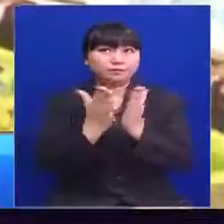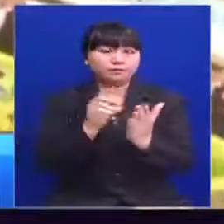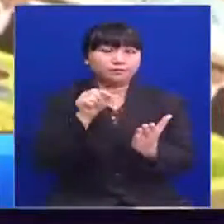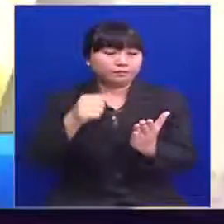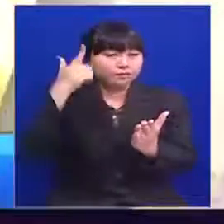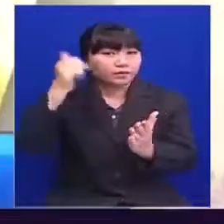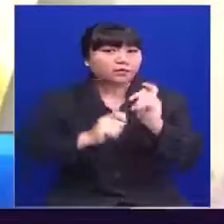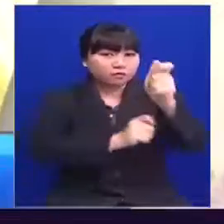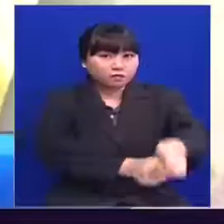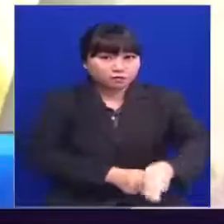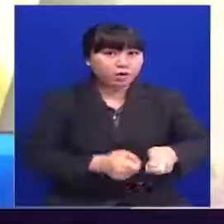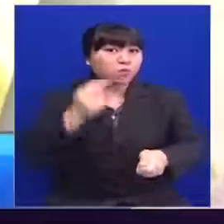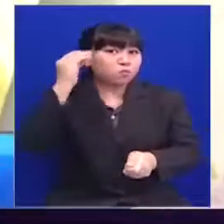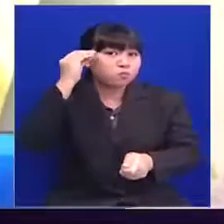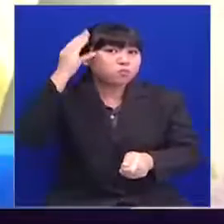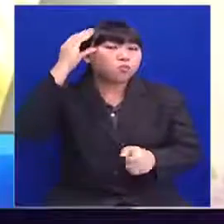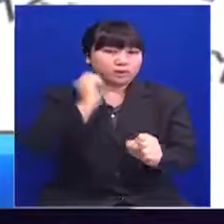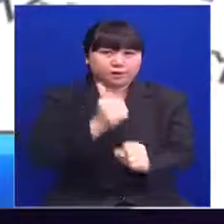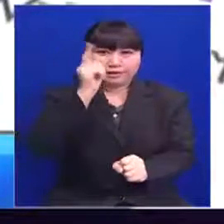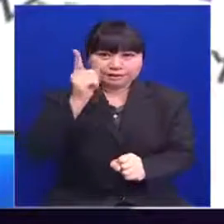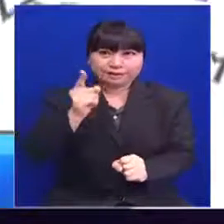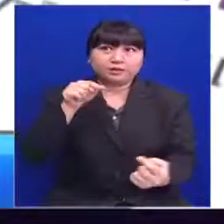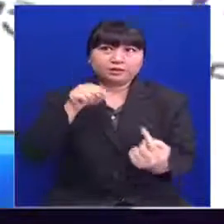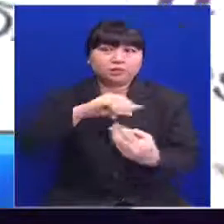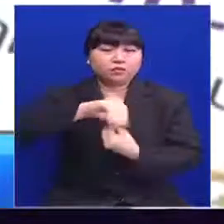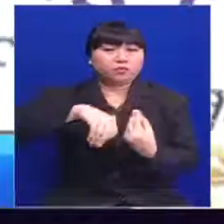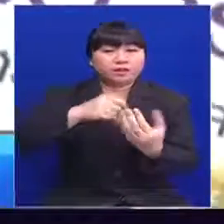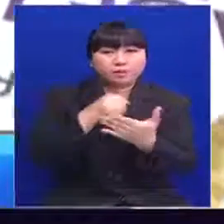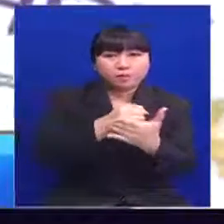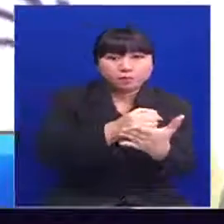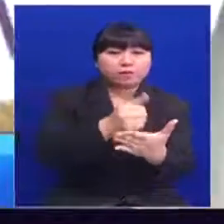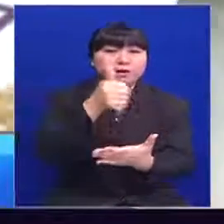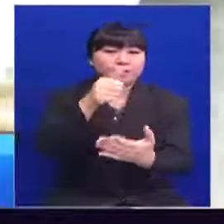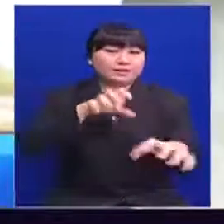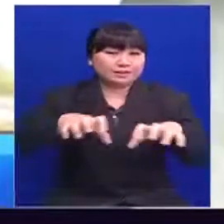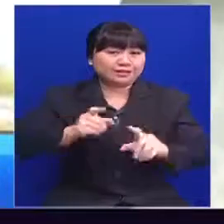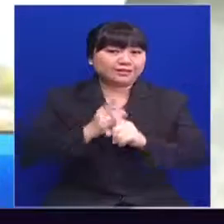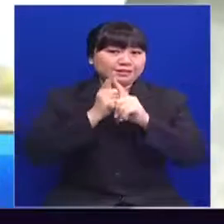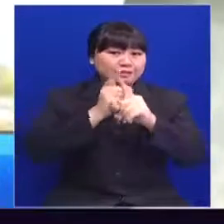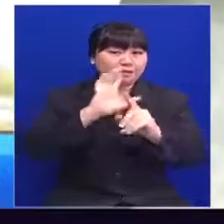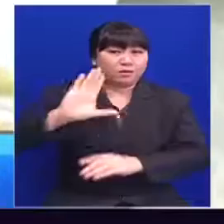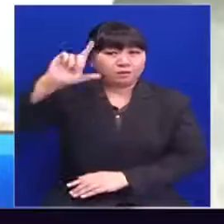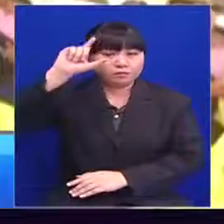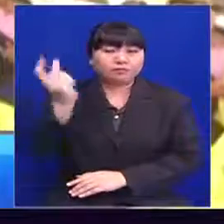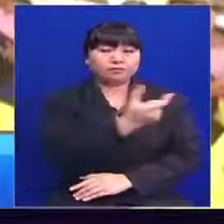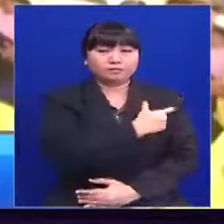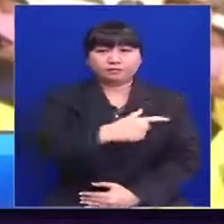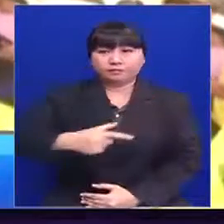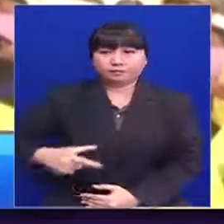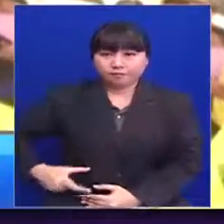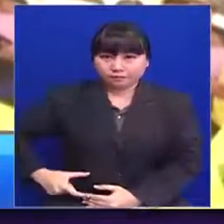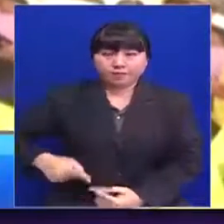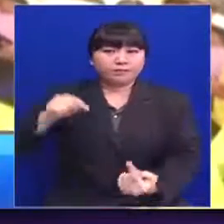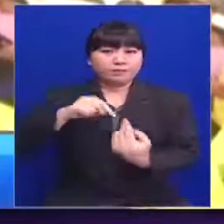Farmer รู้ไว้ทำได้จริงคัมภีร์ฝ่าวิกฤตเศรษฐกิจจัดขึ้นตามแนวทางพระราชดำริของพระบาทสมเด็จพระเจ้าอยู่หัว